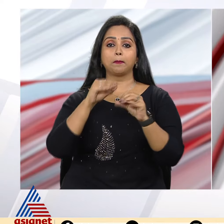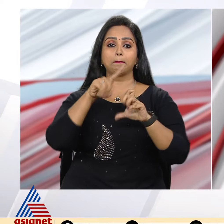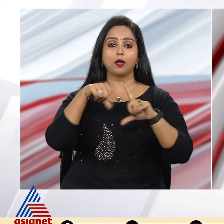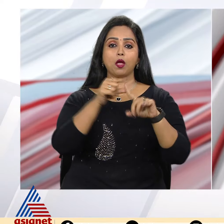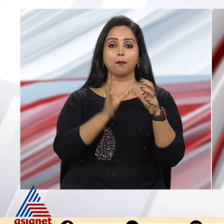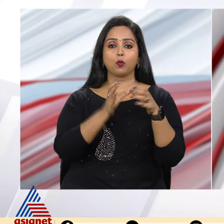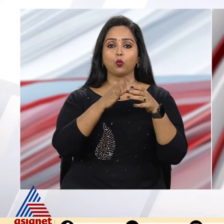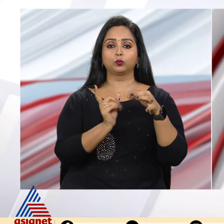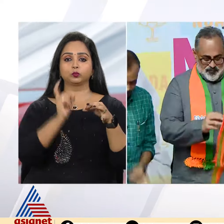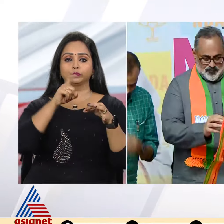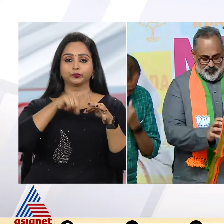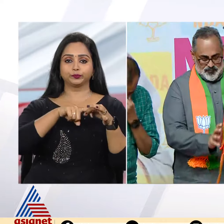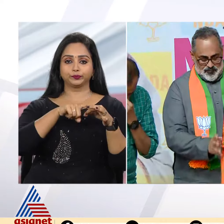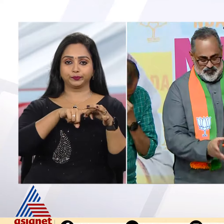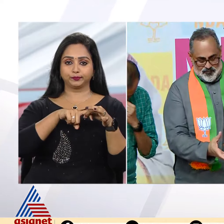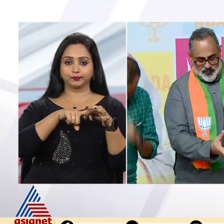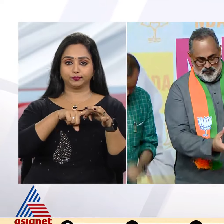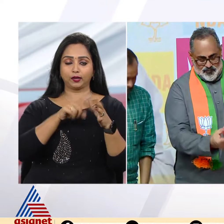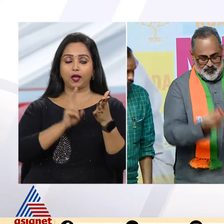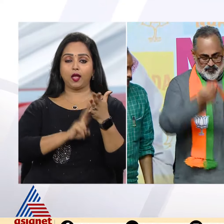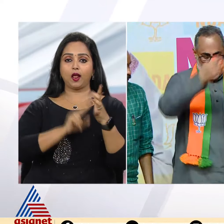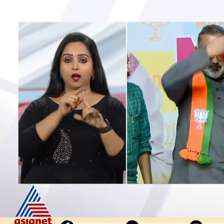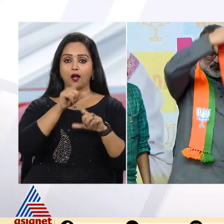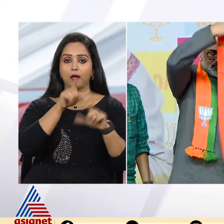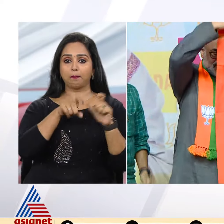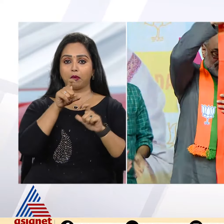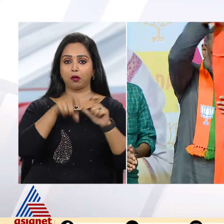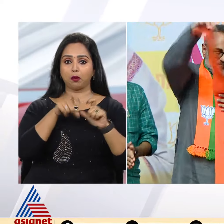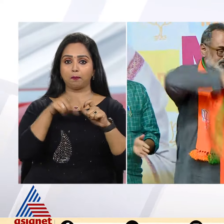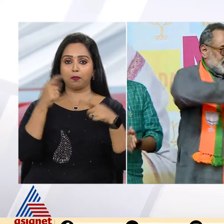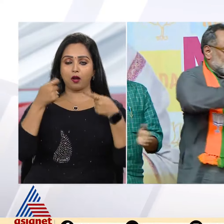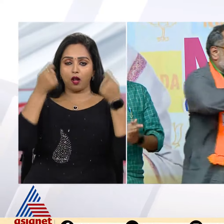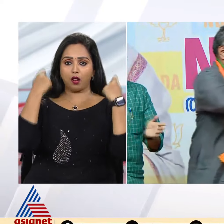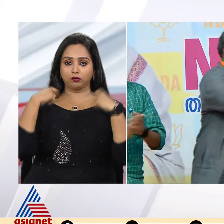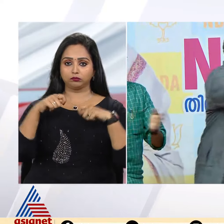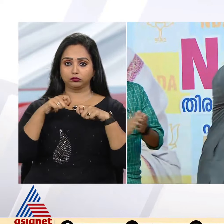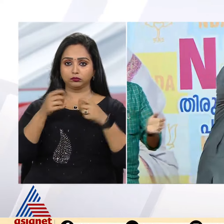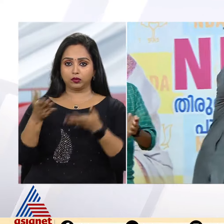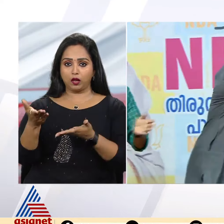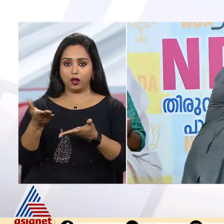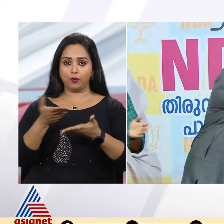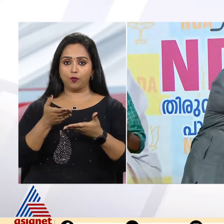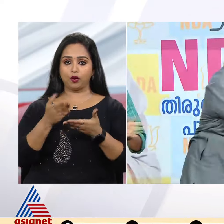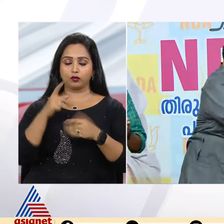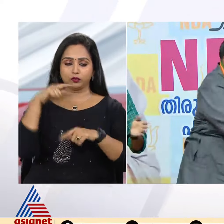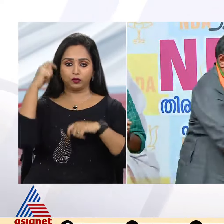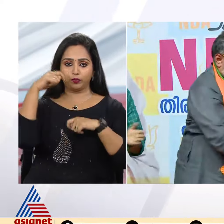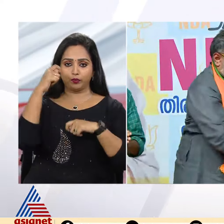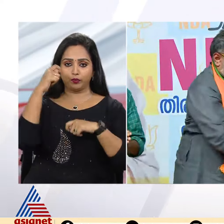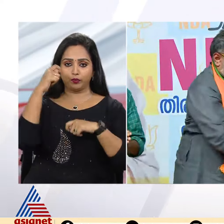എൻ ഡി എ സ്ഥാനാർത്ഥി അദ്ദേഹത്തെ ഷാൾ അണിയിച്ച് സ്വീകരിക്കുന്ന ദൃശ്യങ്ങളാണിപ്പോൾ കാണുന്നത്. രാജീവ്